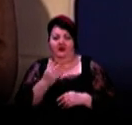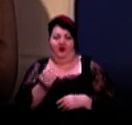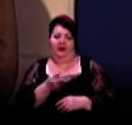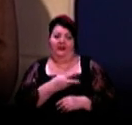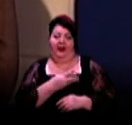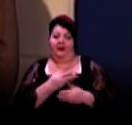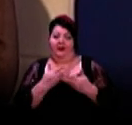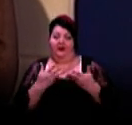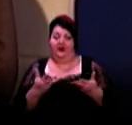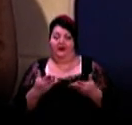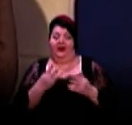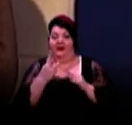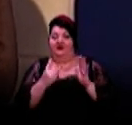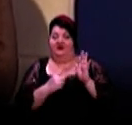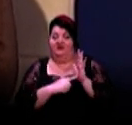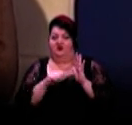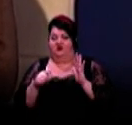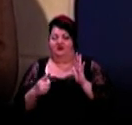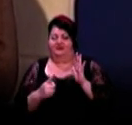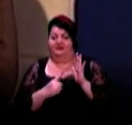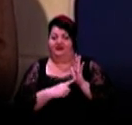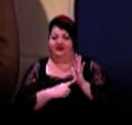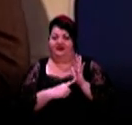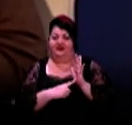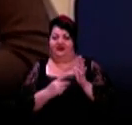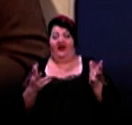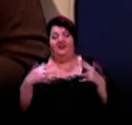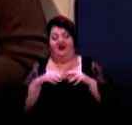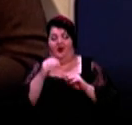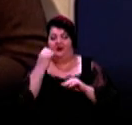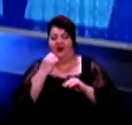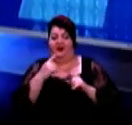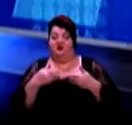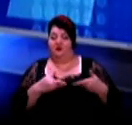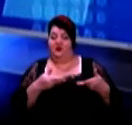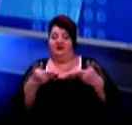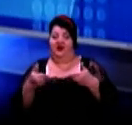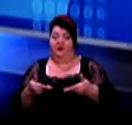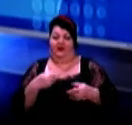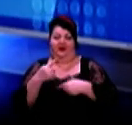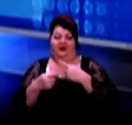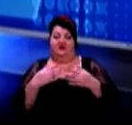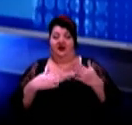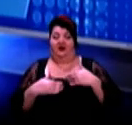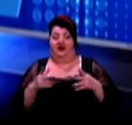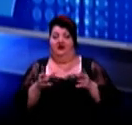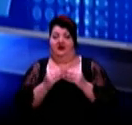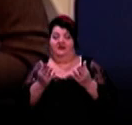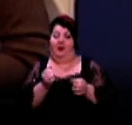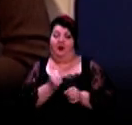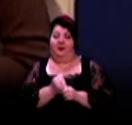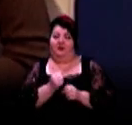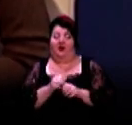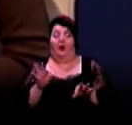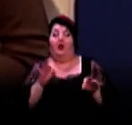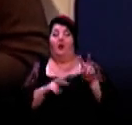Бажаю 36,6. Взаємно, дякую, що запросили. Завжди радий з вами працювати. Про